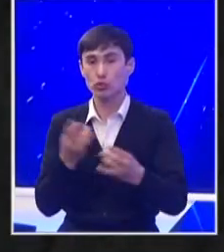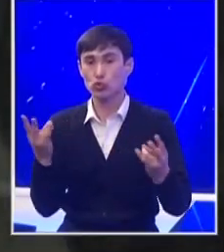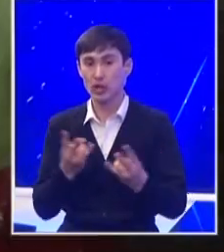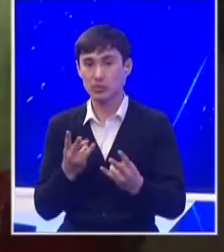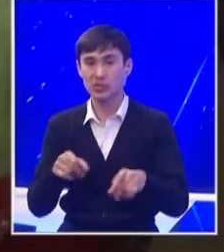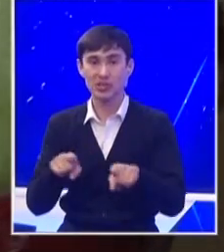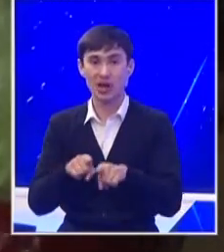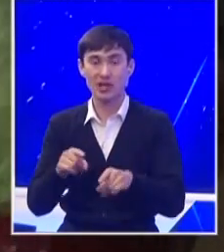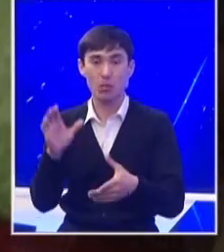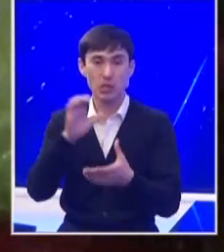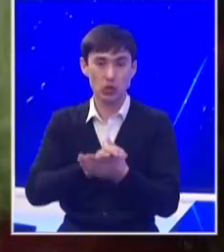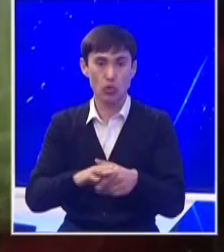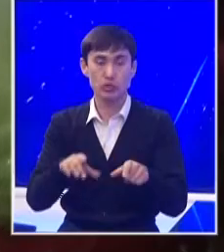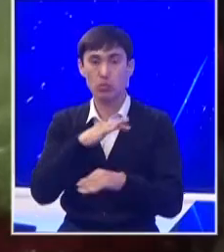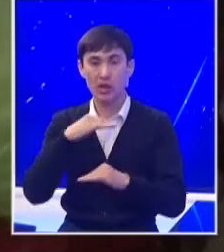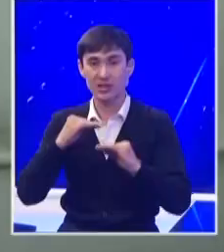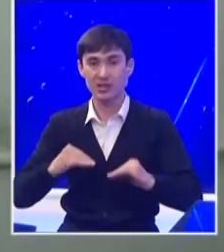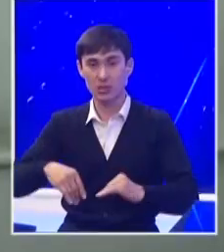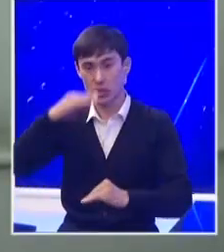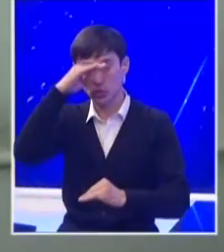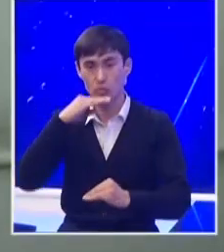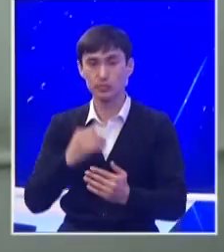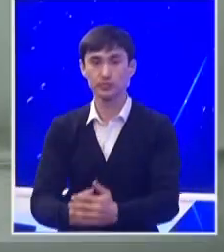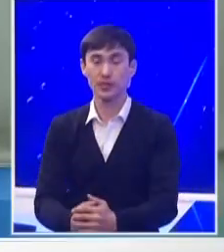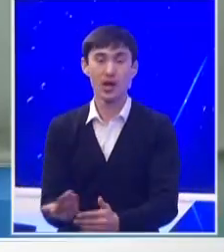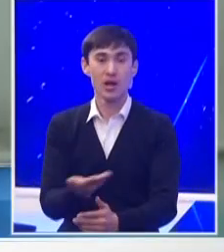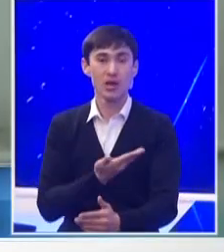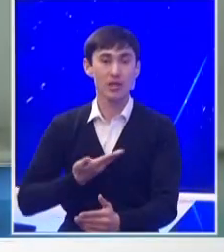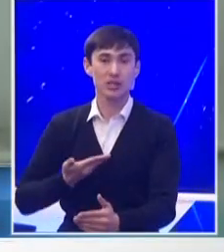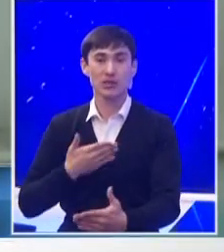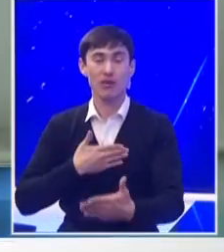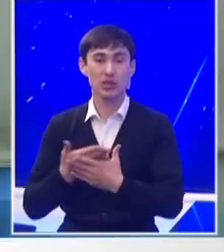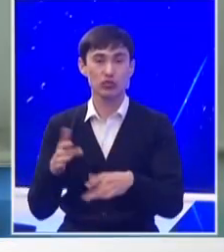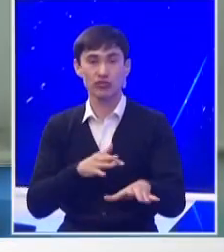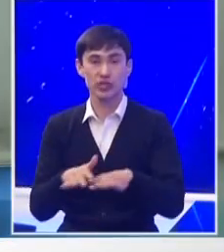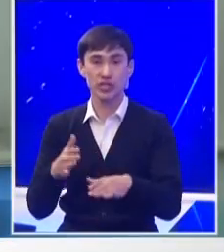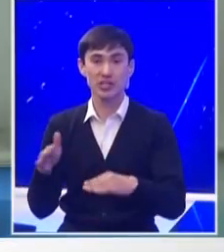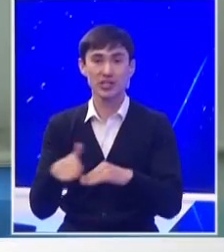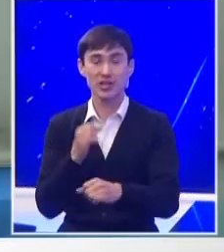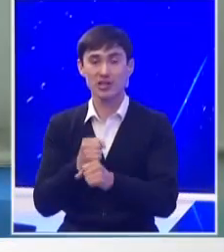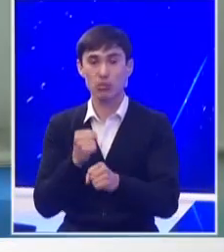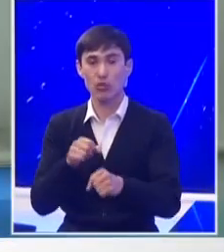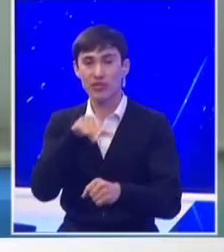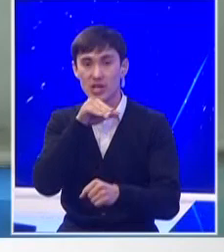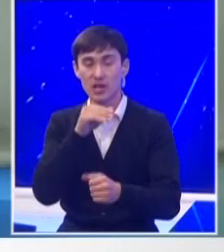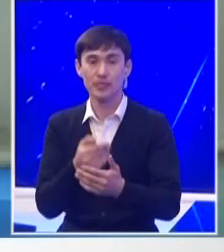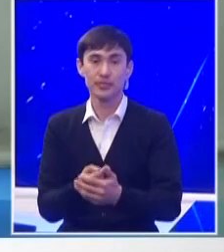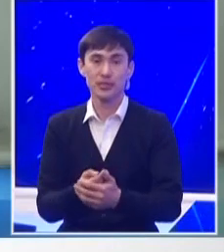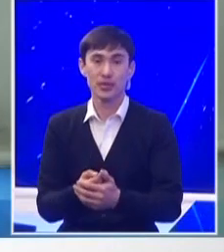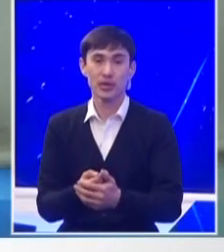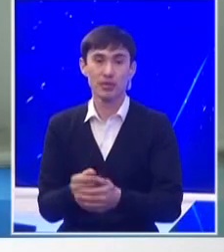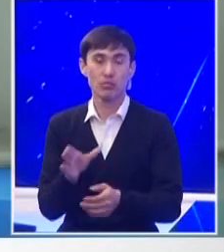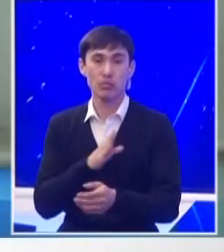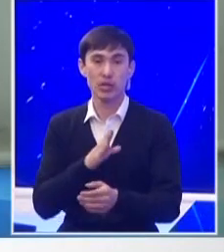нуждающимся. Так они и познакомились с многодетным отцом. Для нас, для нашего волонтерского движения «Делай добро в Текели»